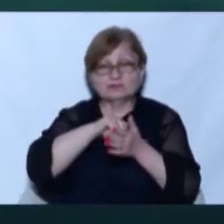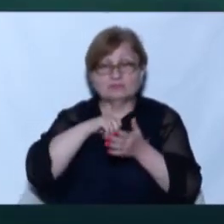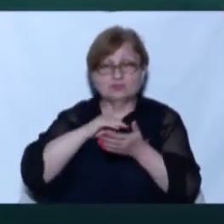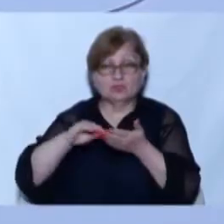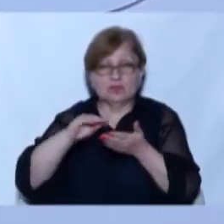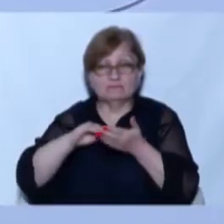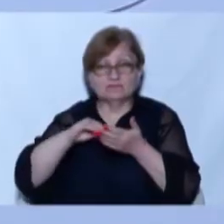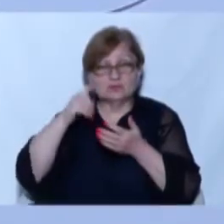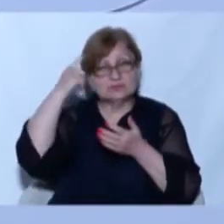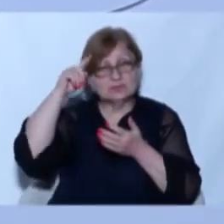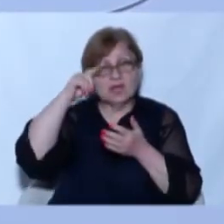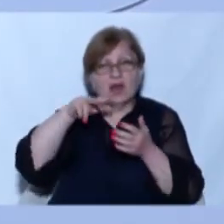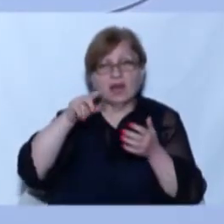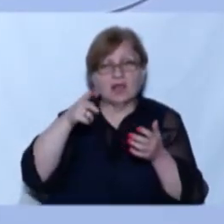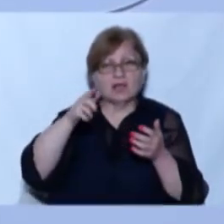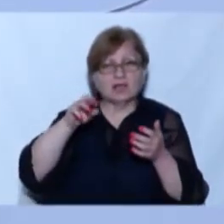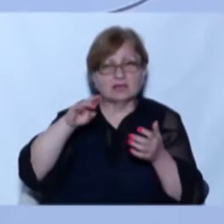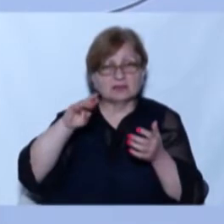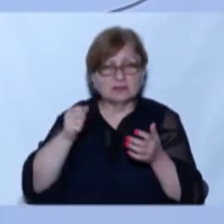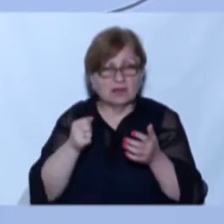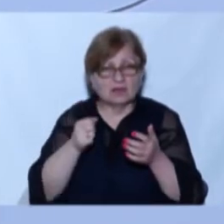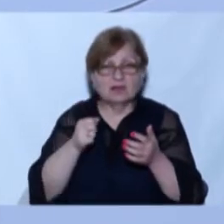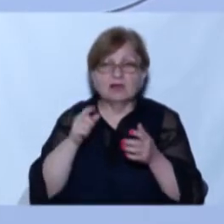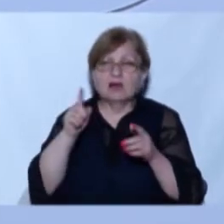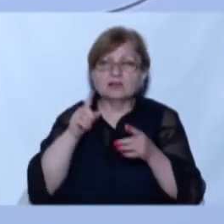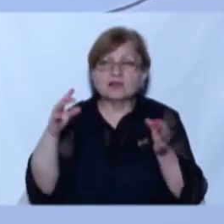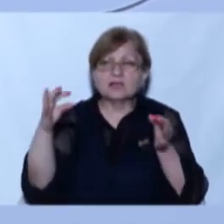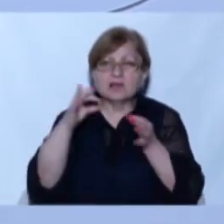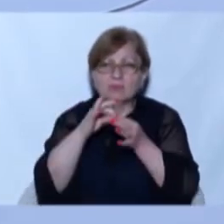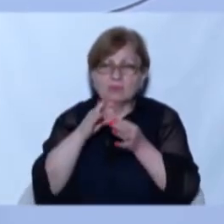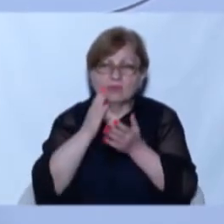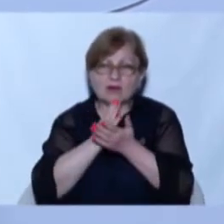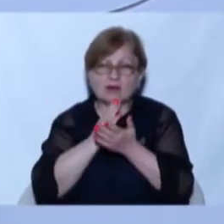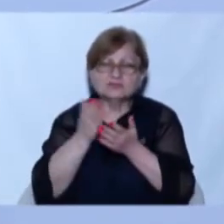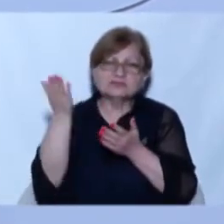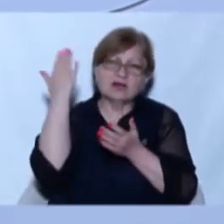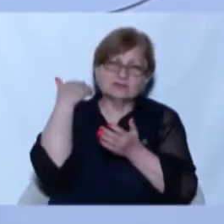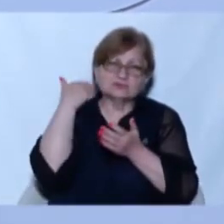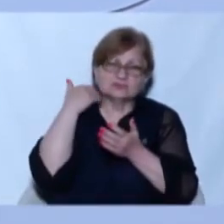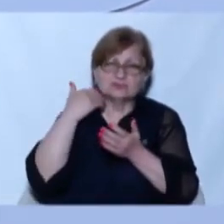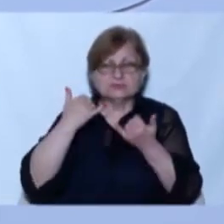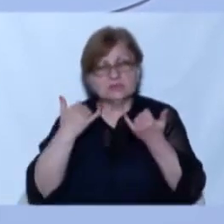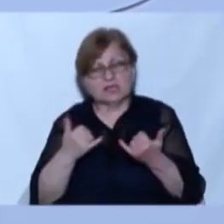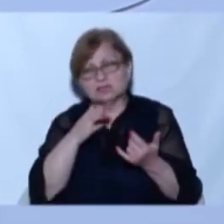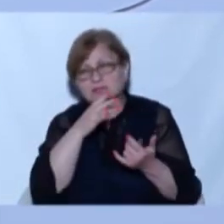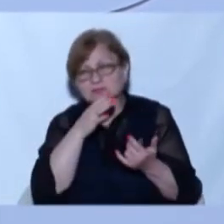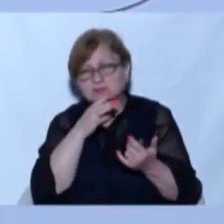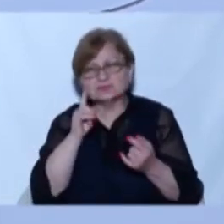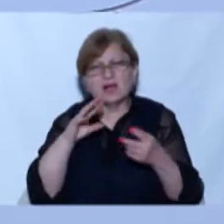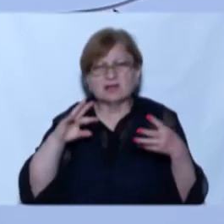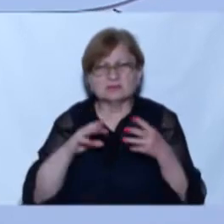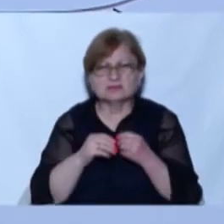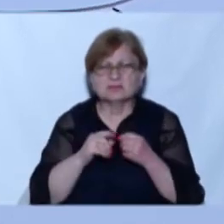რა შივლინდება ეს? რა დამოკიდებულებას ამჟღავნებს ავტორი წარსულისა და აწმყოს მიმართ?